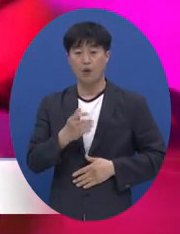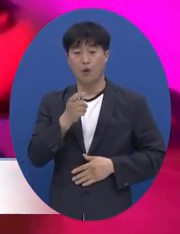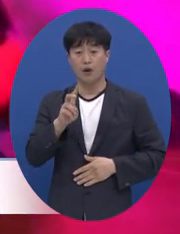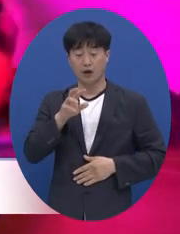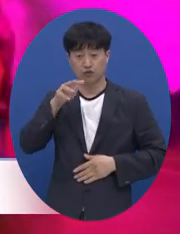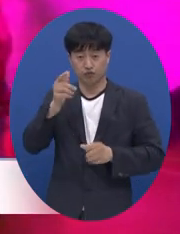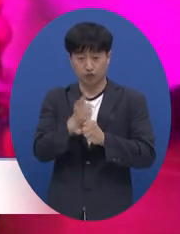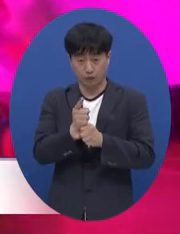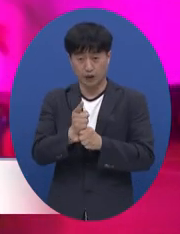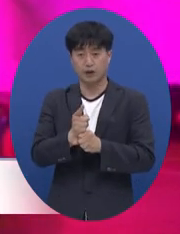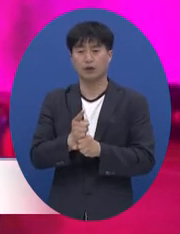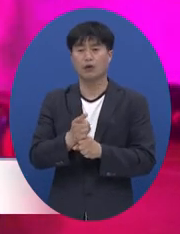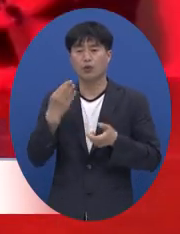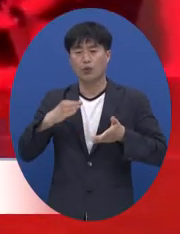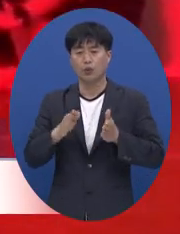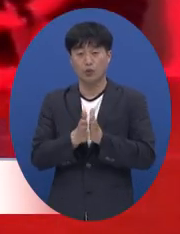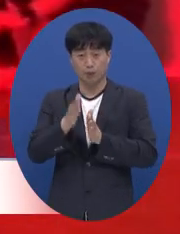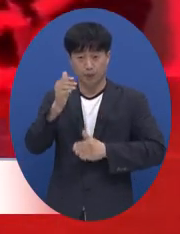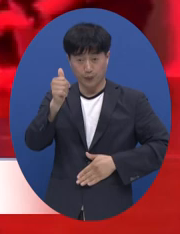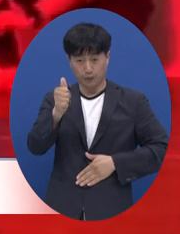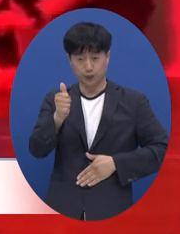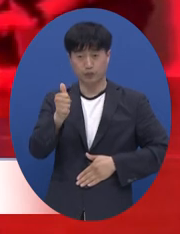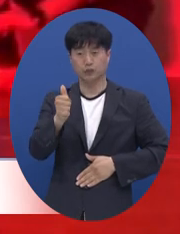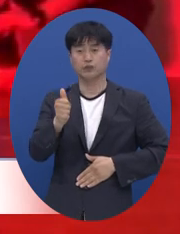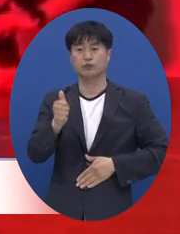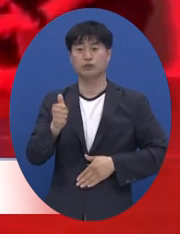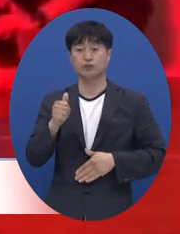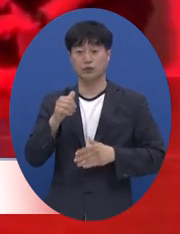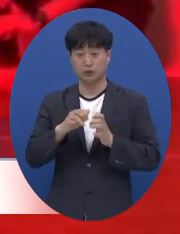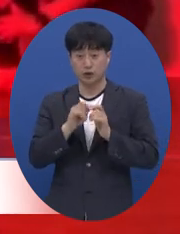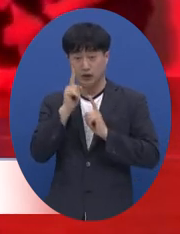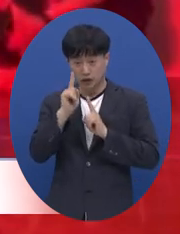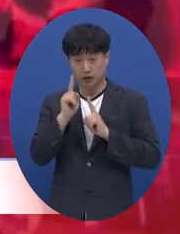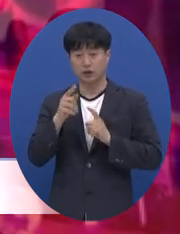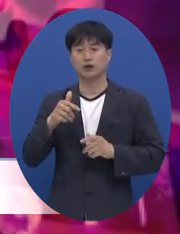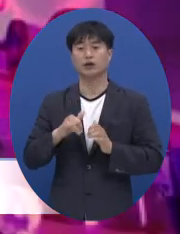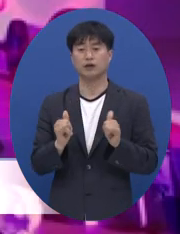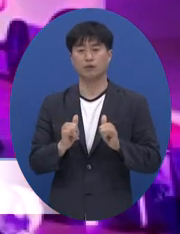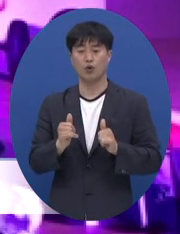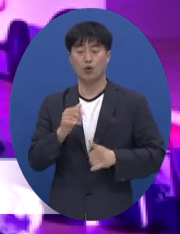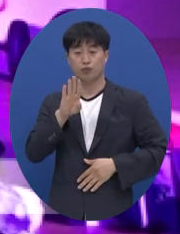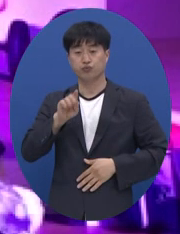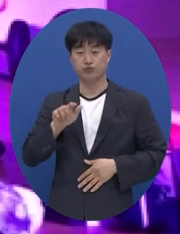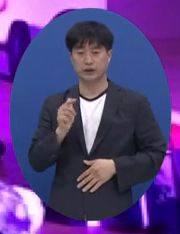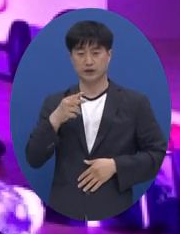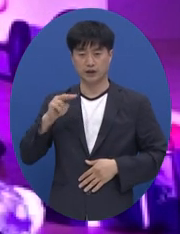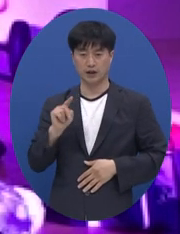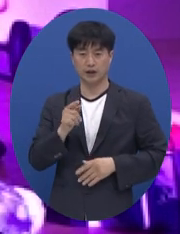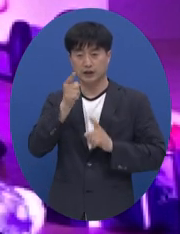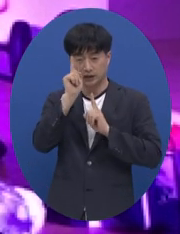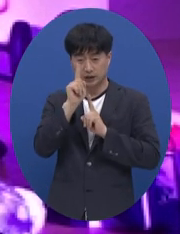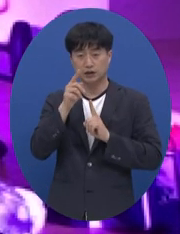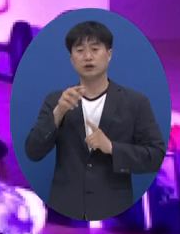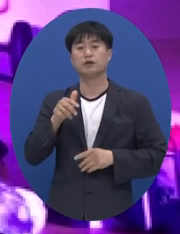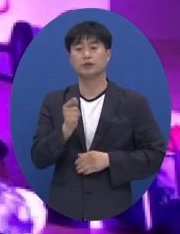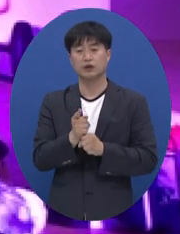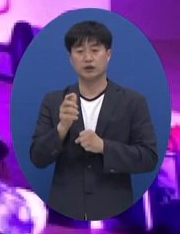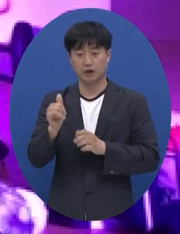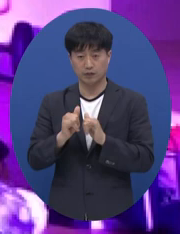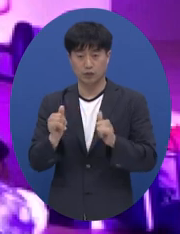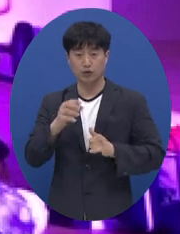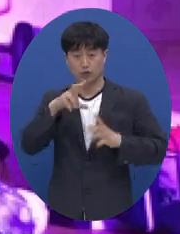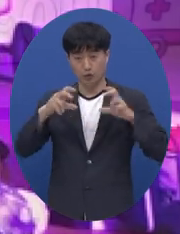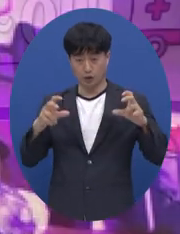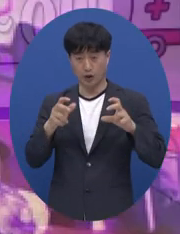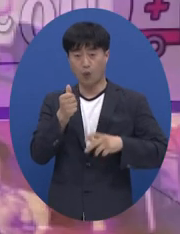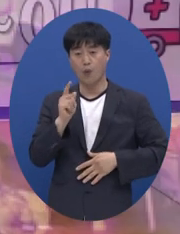소방서 박재건 소방위와 경기도 소방재난본부 특수대응단 이정호 소방장, 분당 소방서 이무송 소방장, 성남